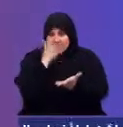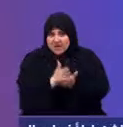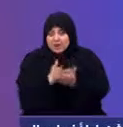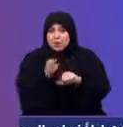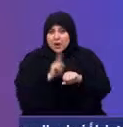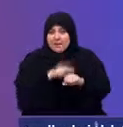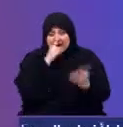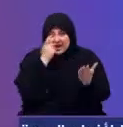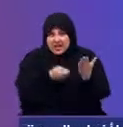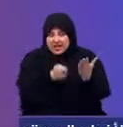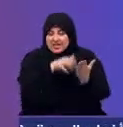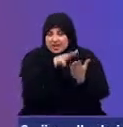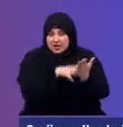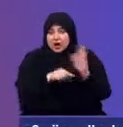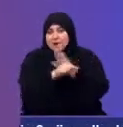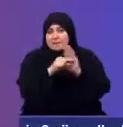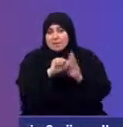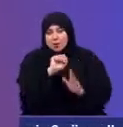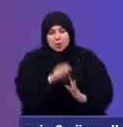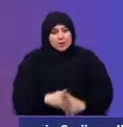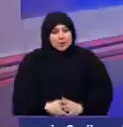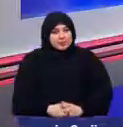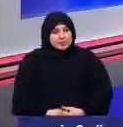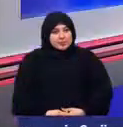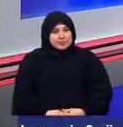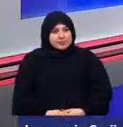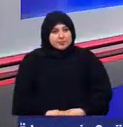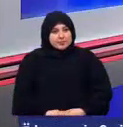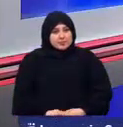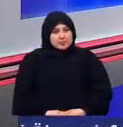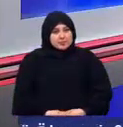والتقرير عن هذا الموضوع بالتحديد إن شاء الله.